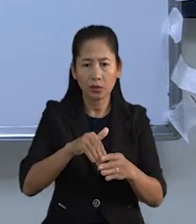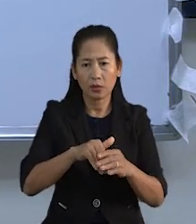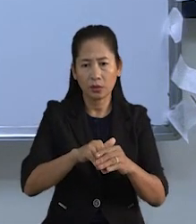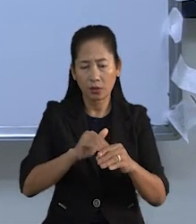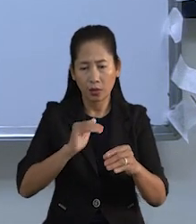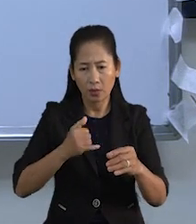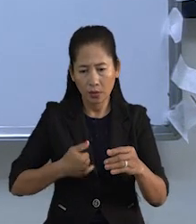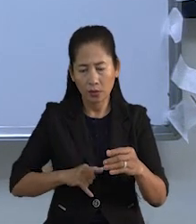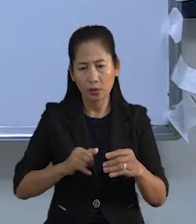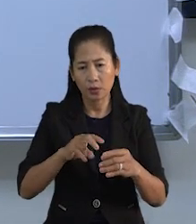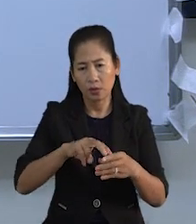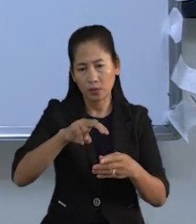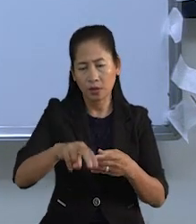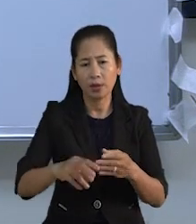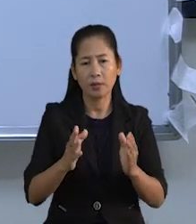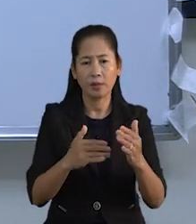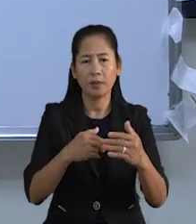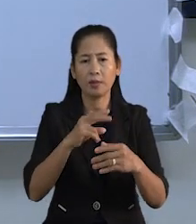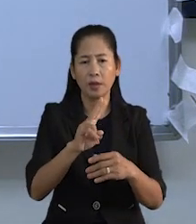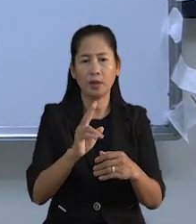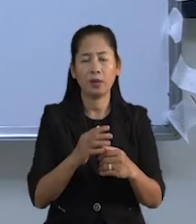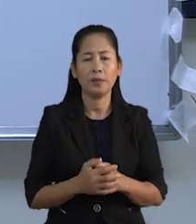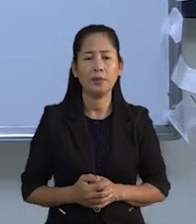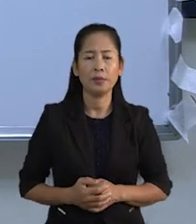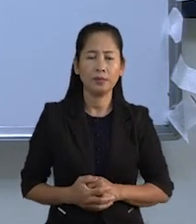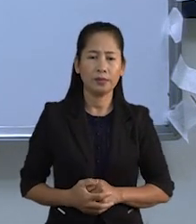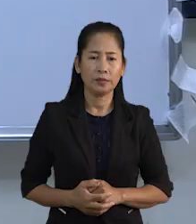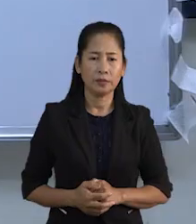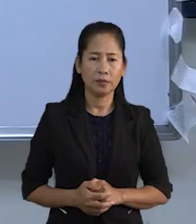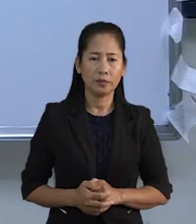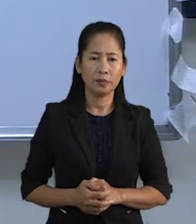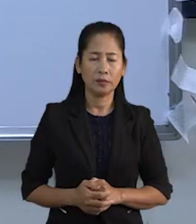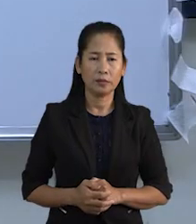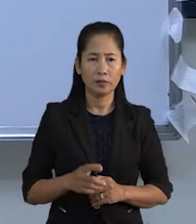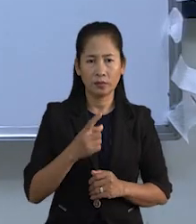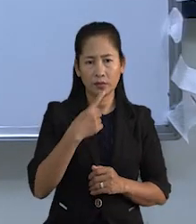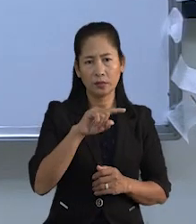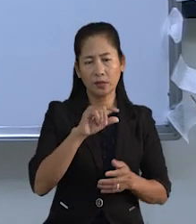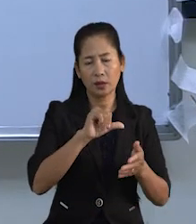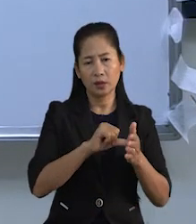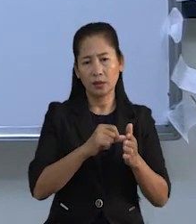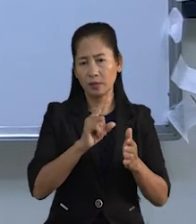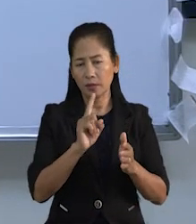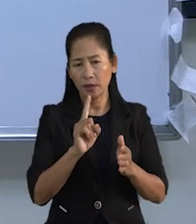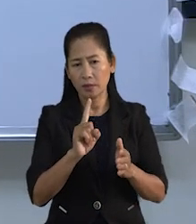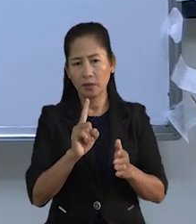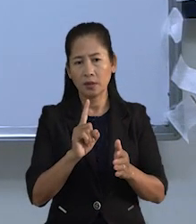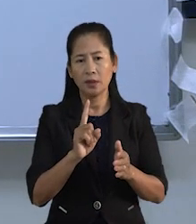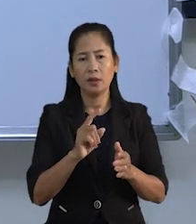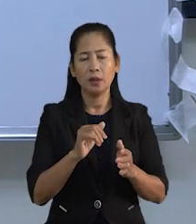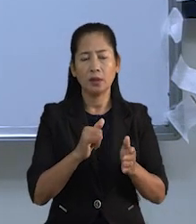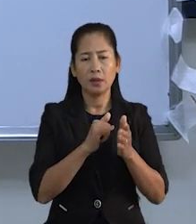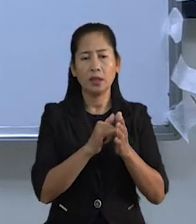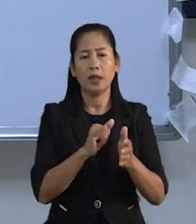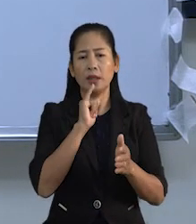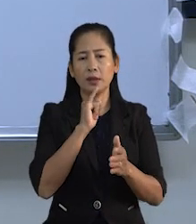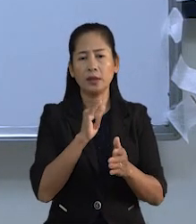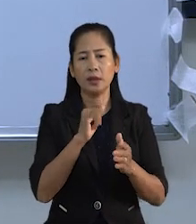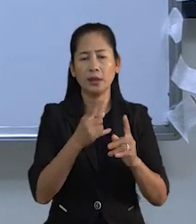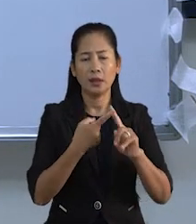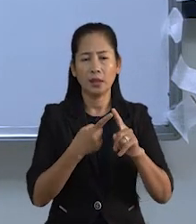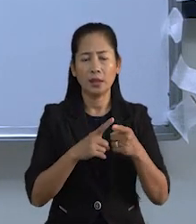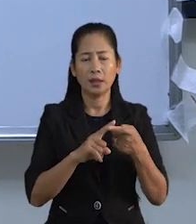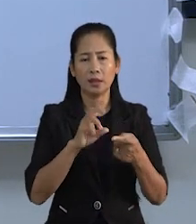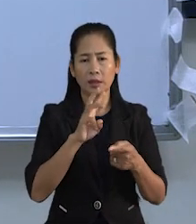តើឥឡូវយើងបានប្រអប់ទី2ហើយលេខរៀងដែលខ្លឹមសារទី2តើខ្លឹមសារណាមួយទៀតដែលជាលេខរៀ